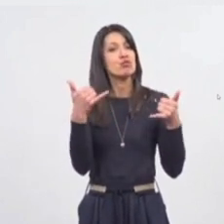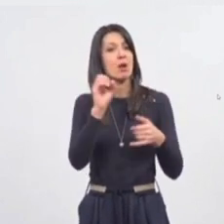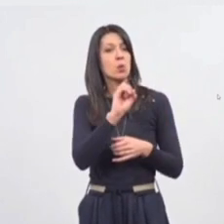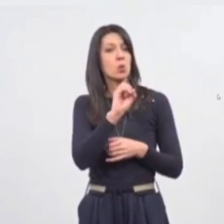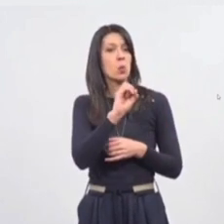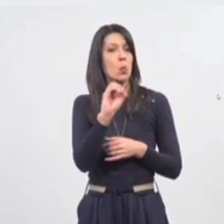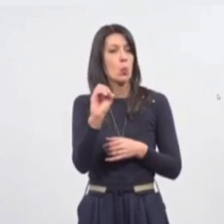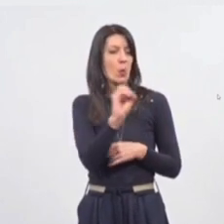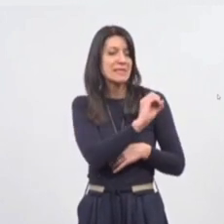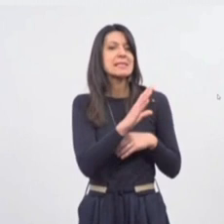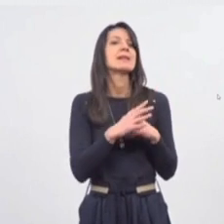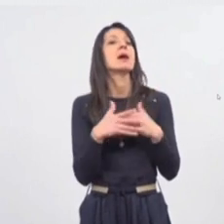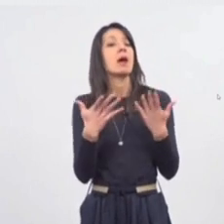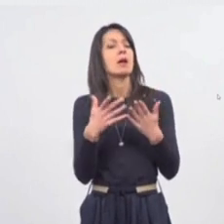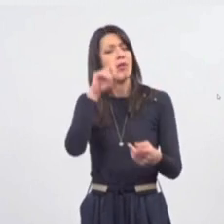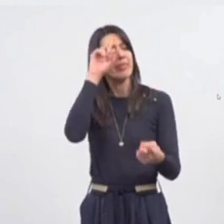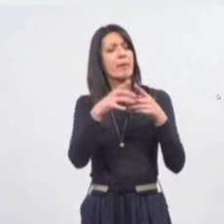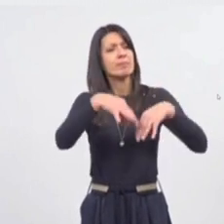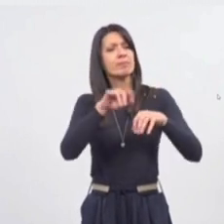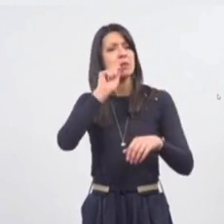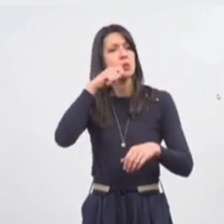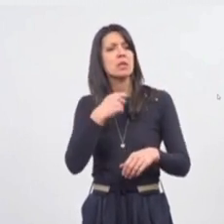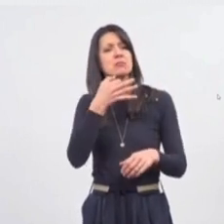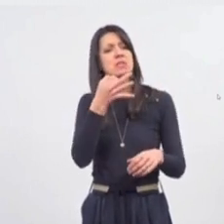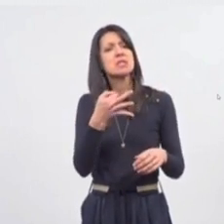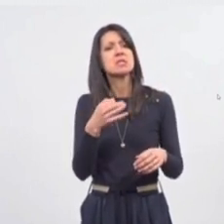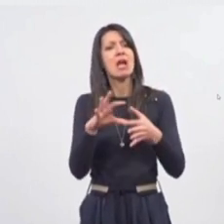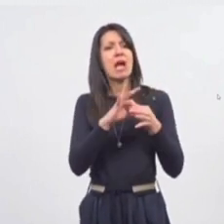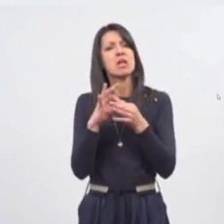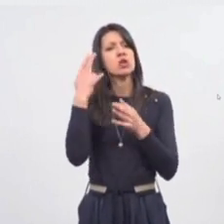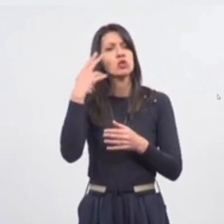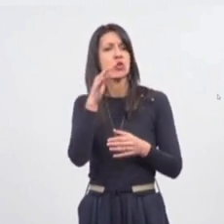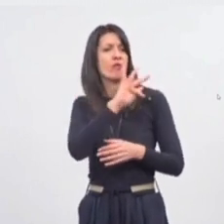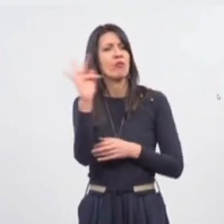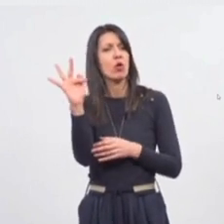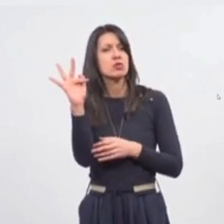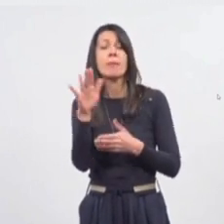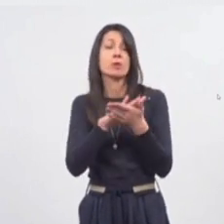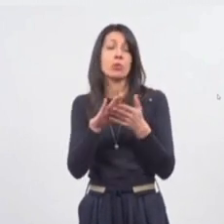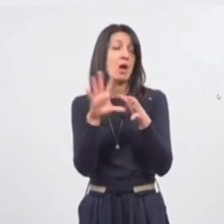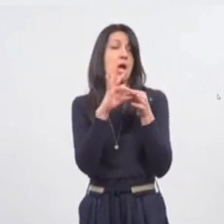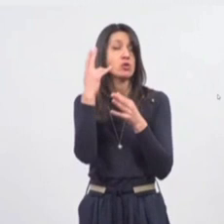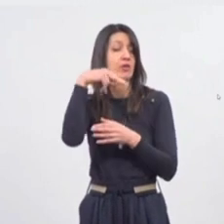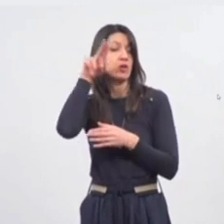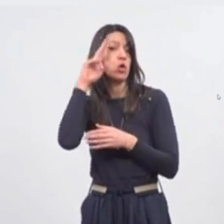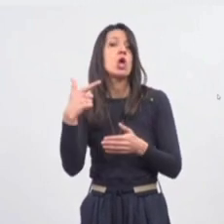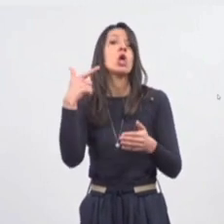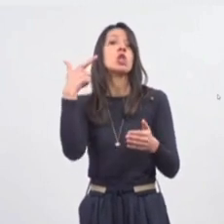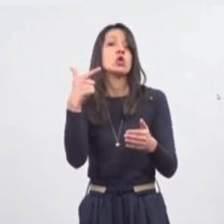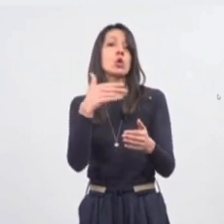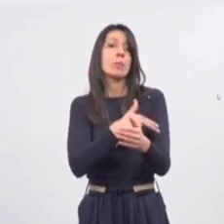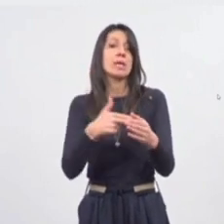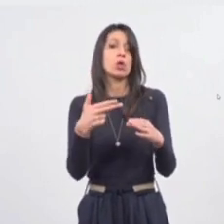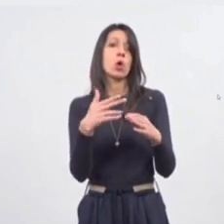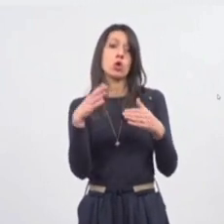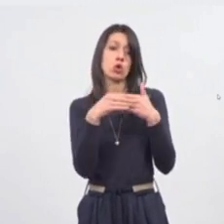avez parlé des 2 millions de dollars que l'Alliance française... l'Alliance internationale, oui, va... Pour la préservation des